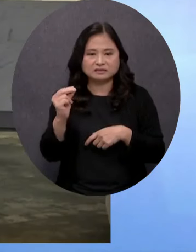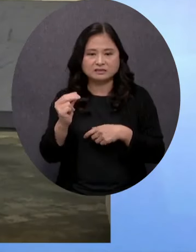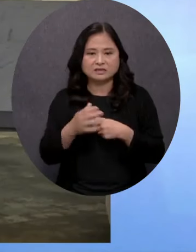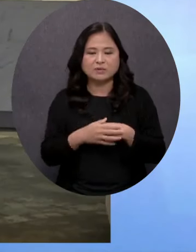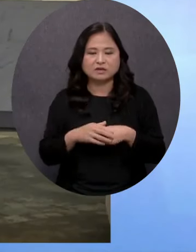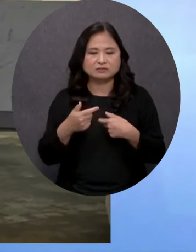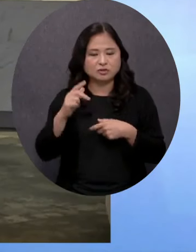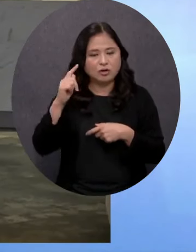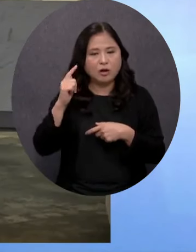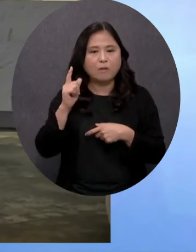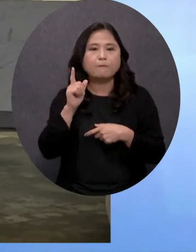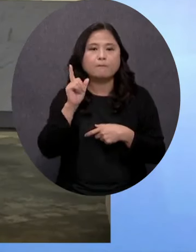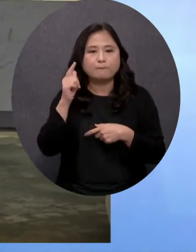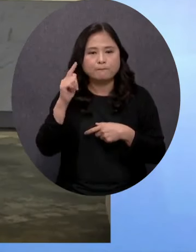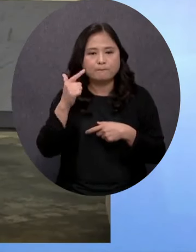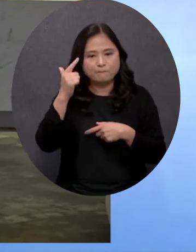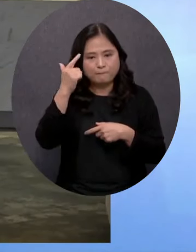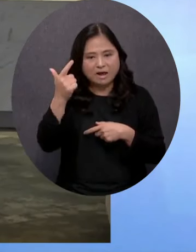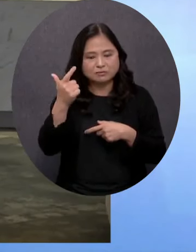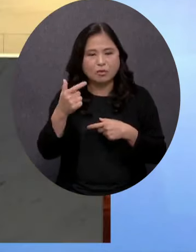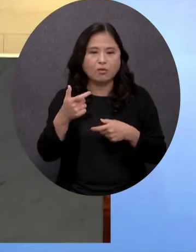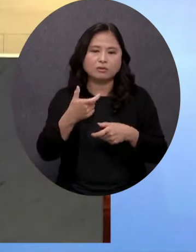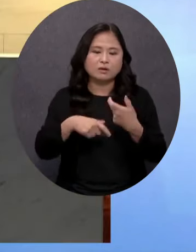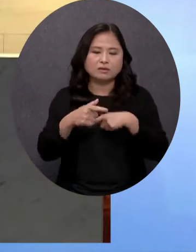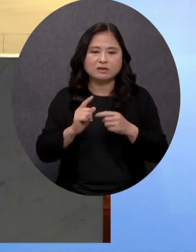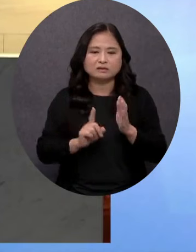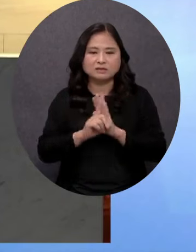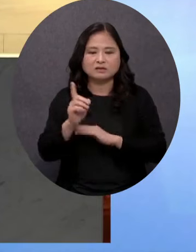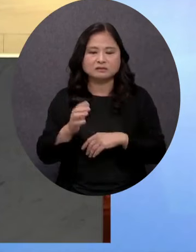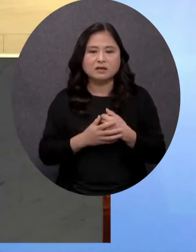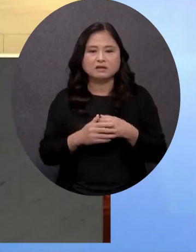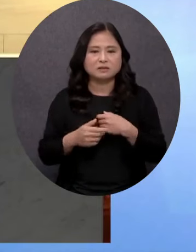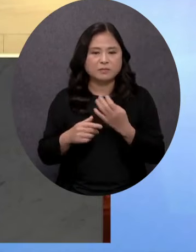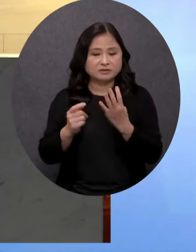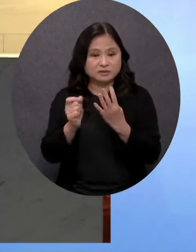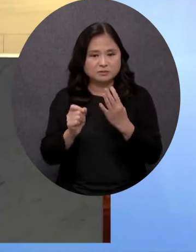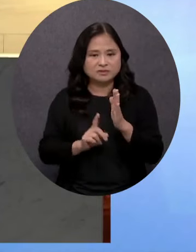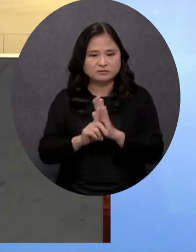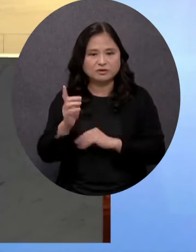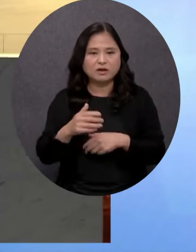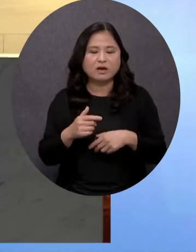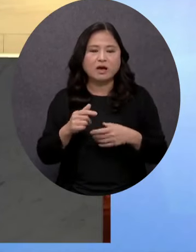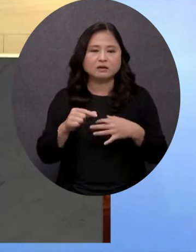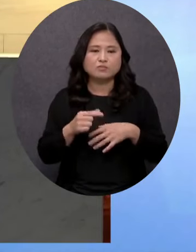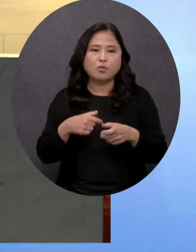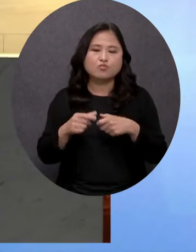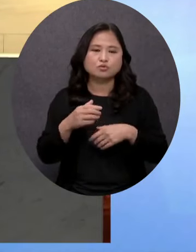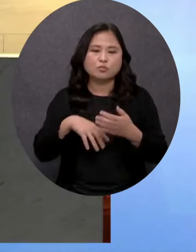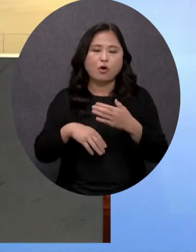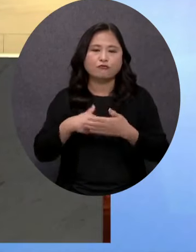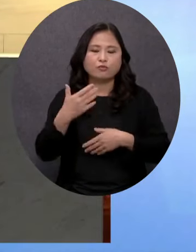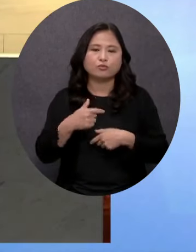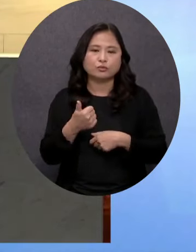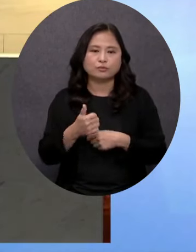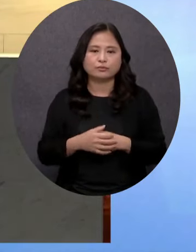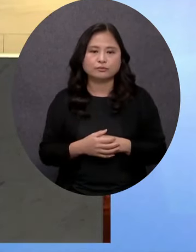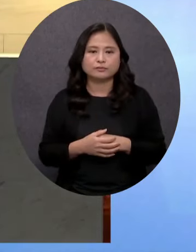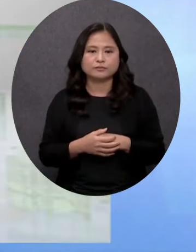上升。科技指数升超过4%，金融股和内房股都做好。香港电台记者梁嘉琪报